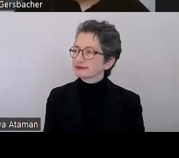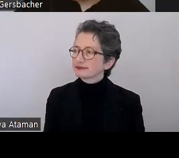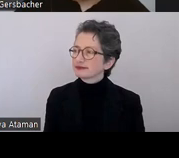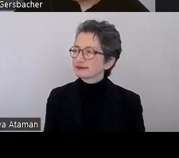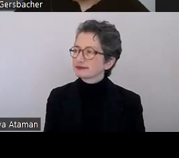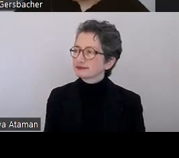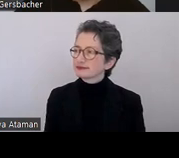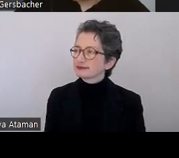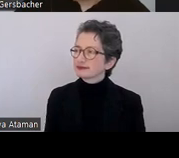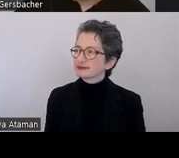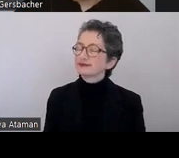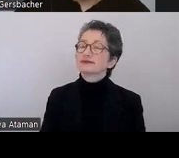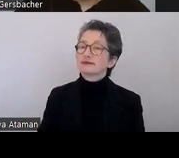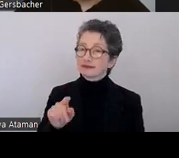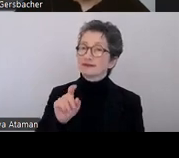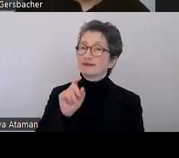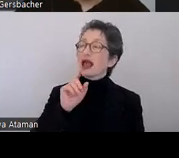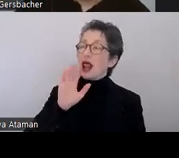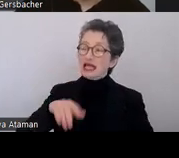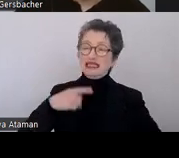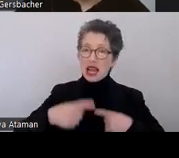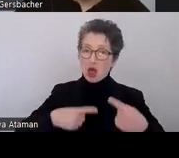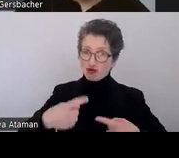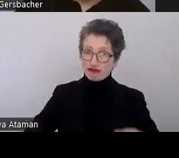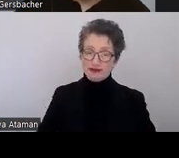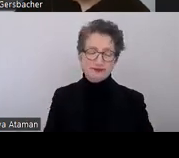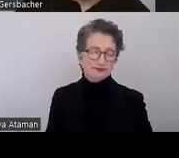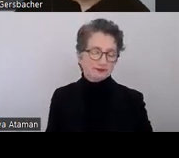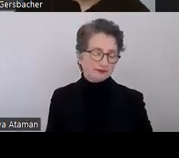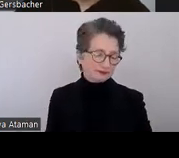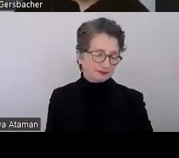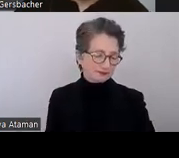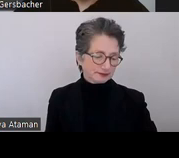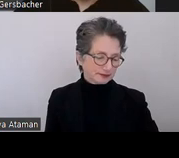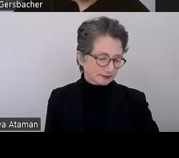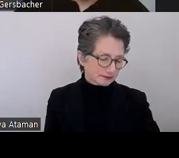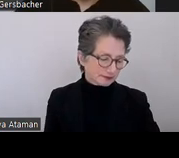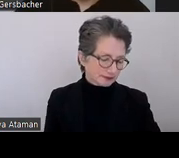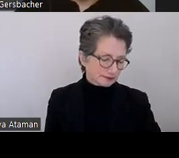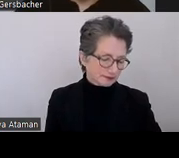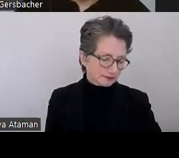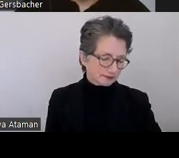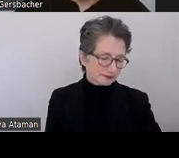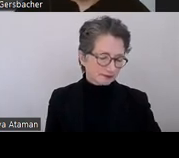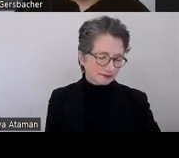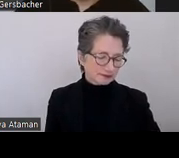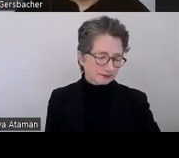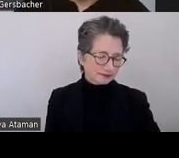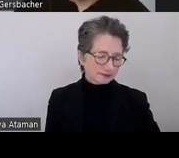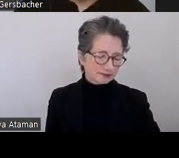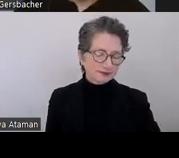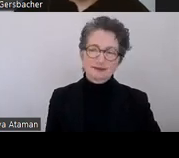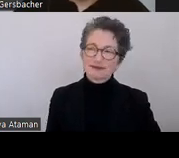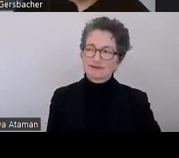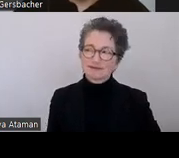Seite, also wir klicken hier drauf, dann auf Run Tab-Ally, dann wird quasi das, was ich gerade gemacht habe, mit der Tabulator-Taste da